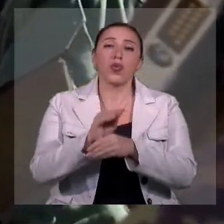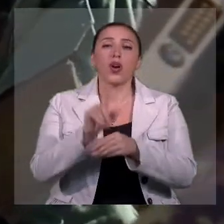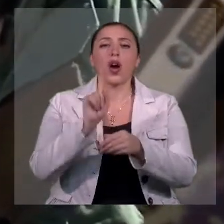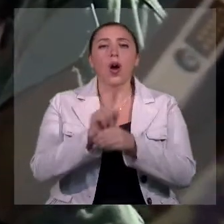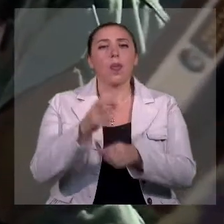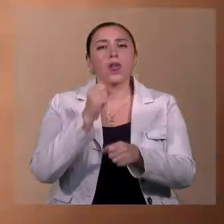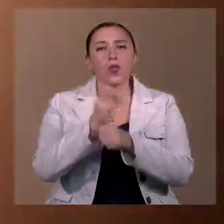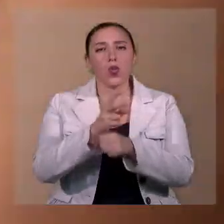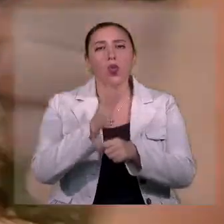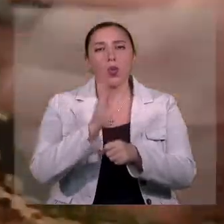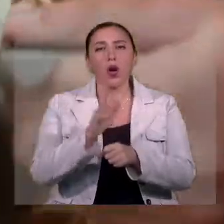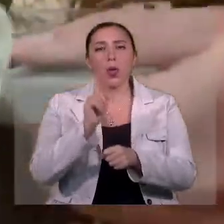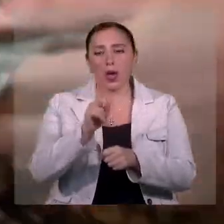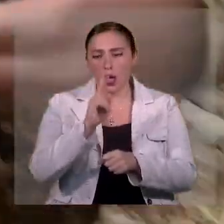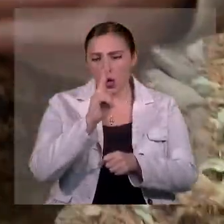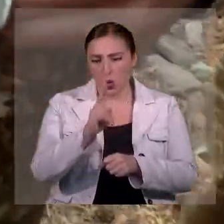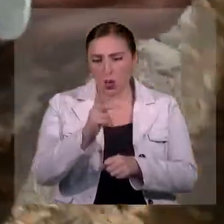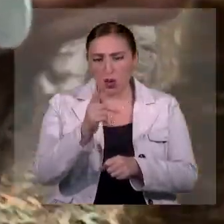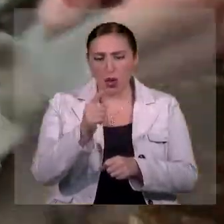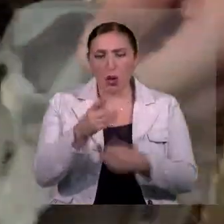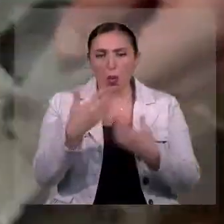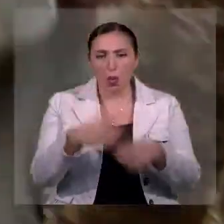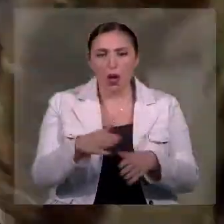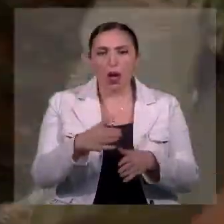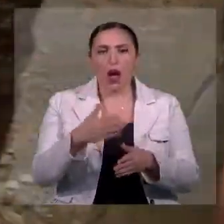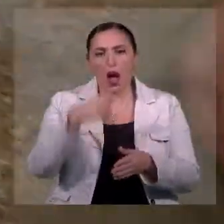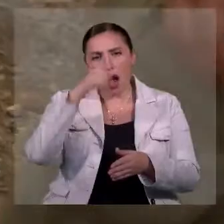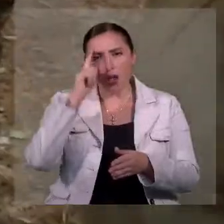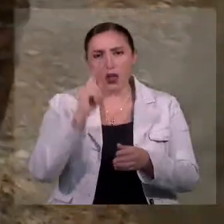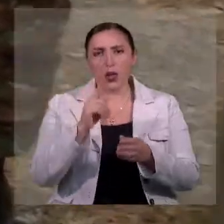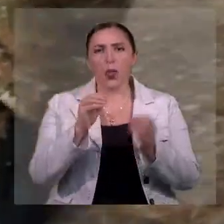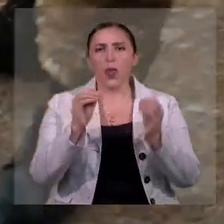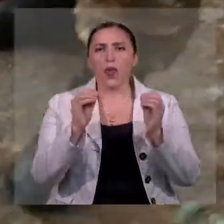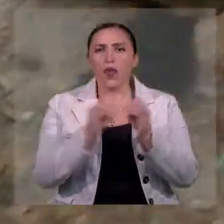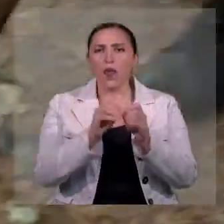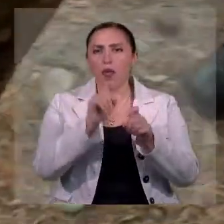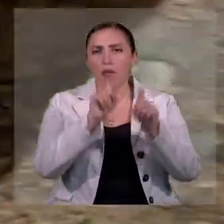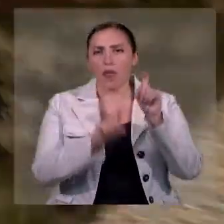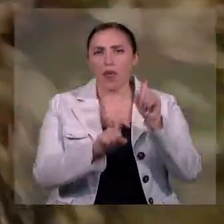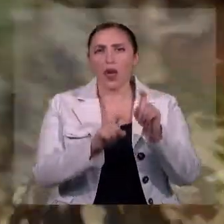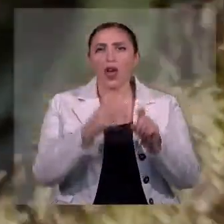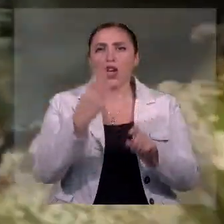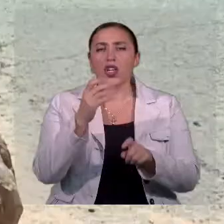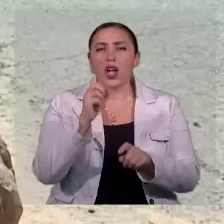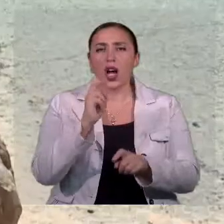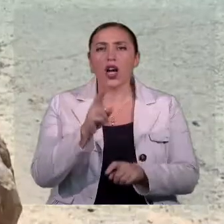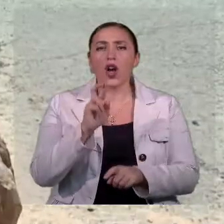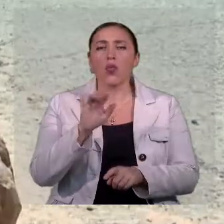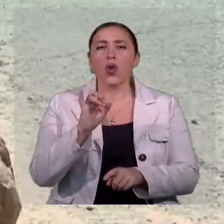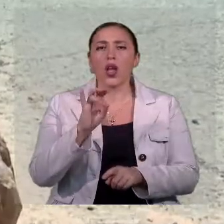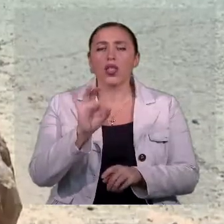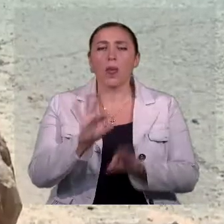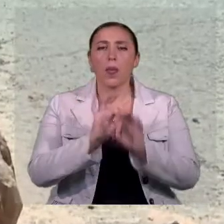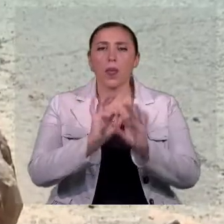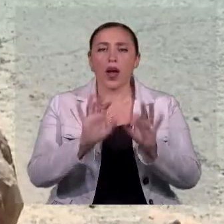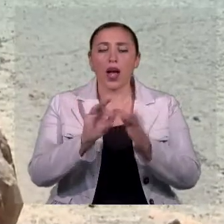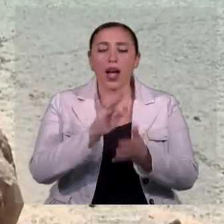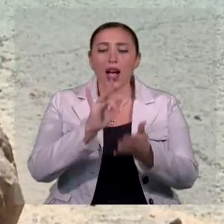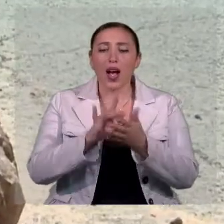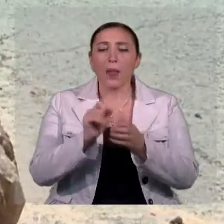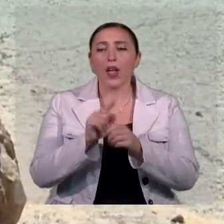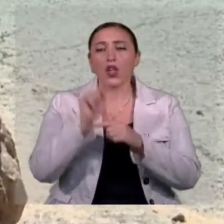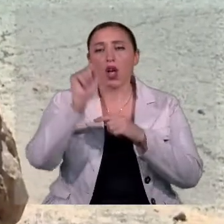գործողություններից ամիսուկես անց էլ ադրբեջանցիները նույն տարածքում են փաստում են Ջերմուկի բնակիչները։ Շիրակ Բունյացյանի պնդմամբ քաղաքից քիչ հեռու Սարի